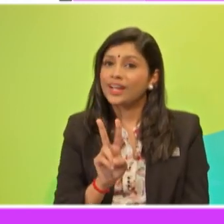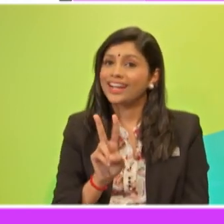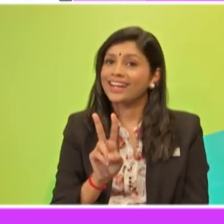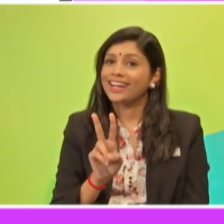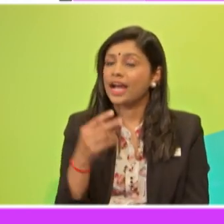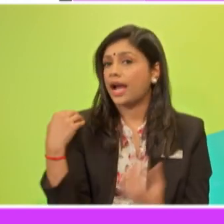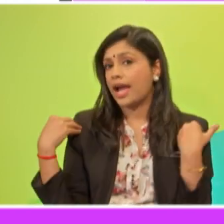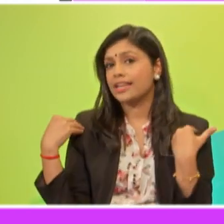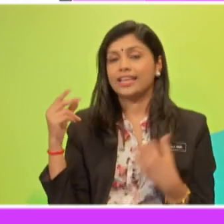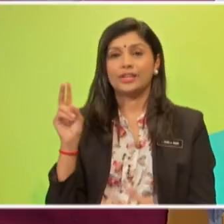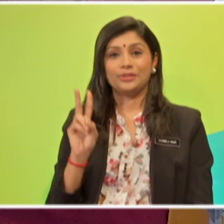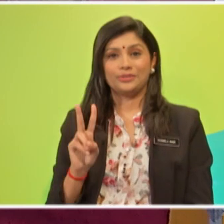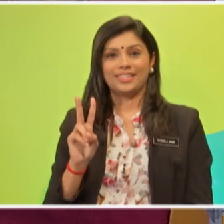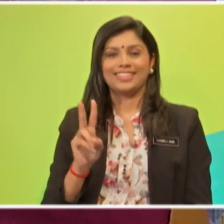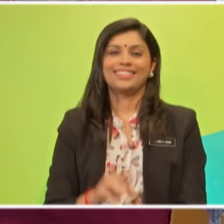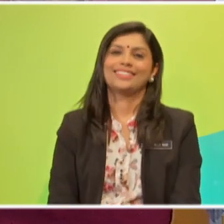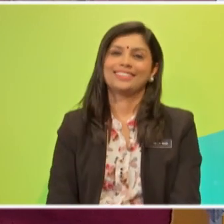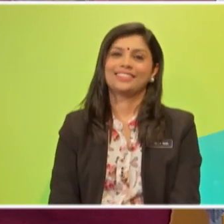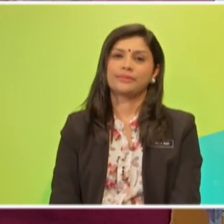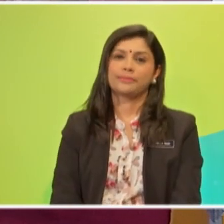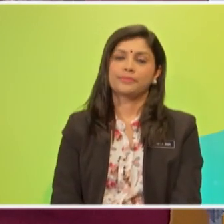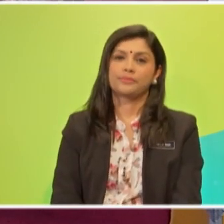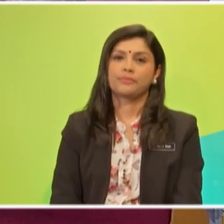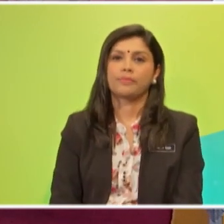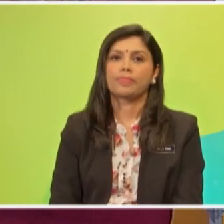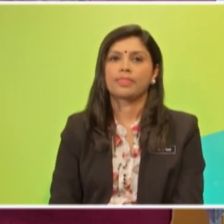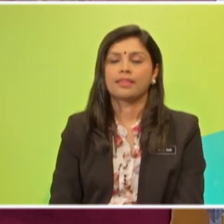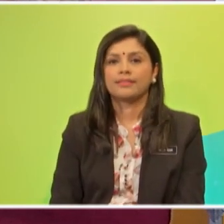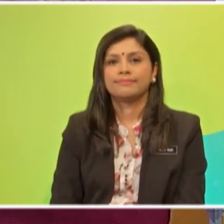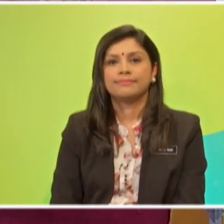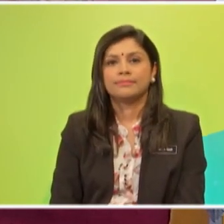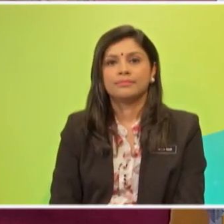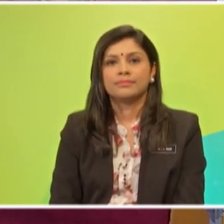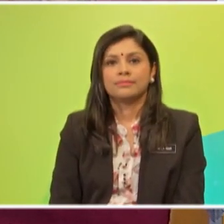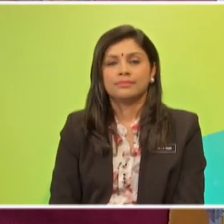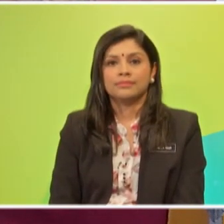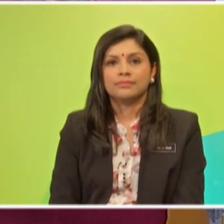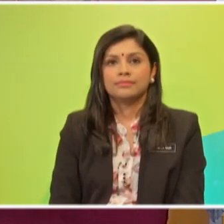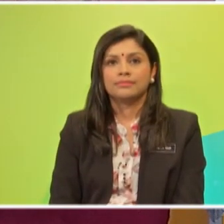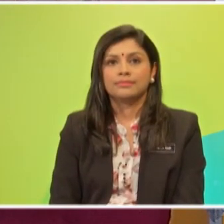dua. Ada dua biji nanas. Seterusnya.